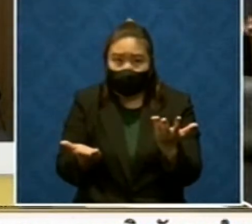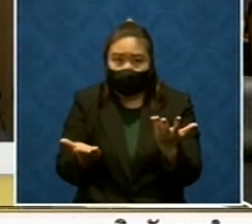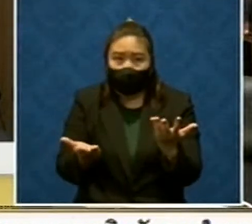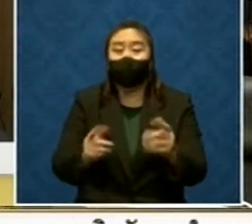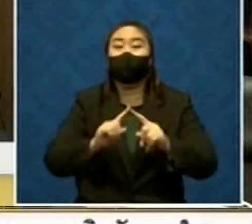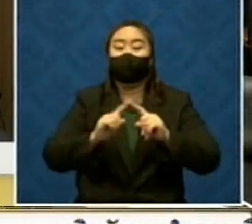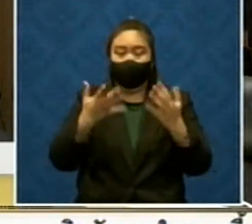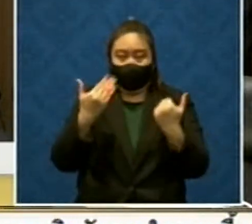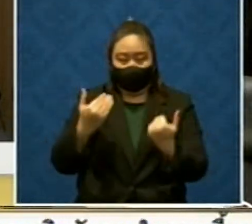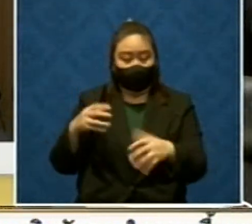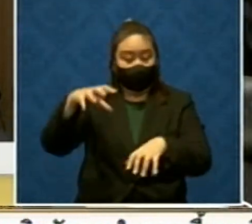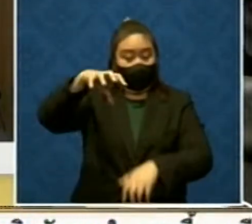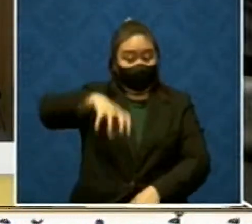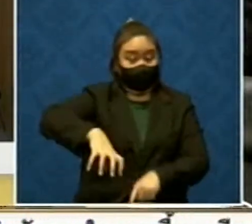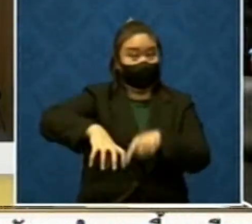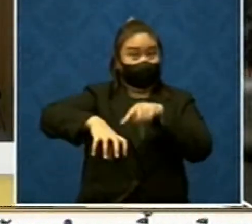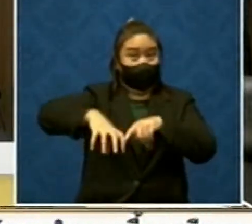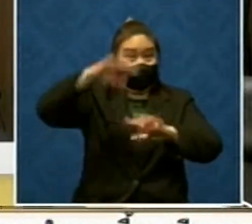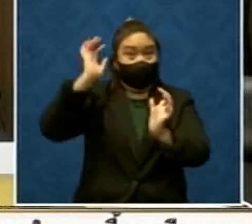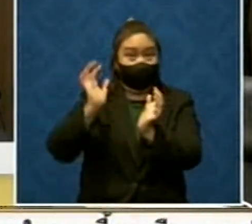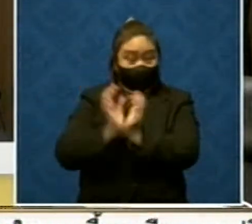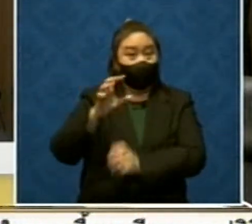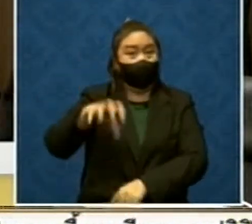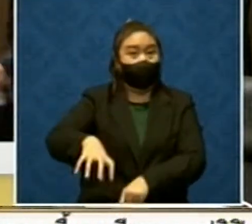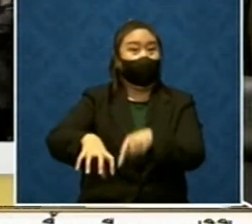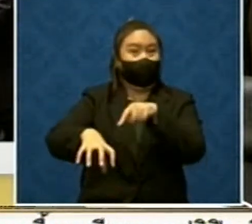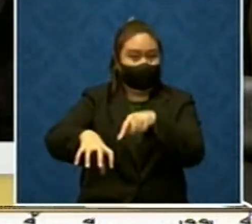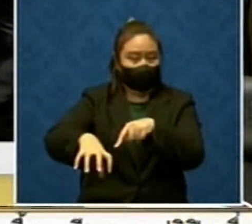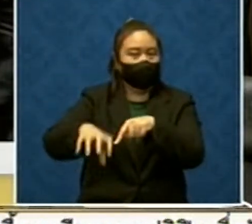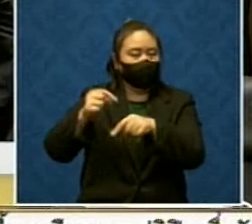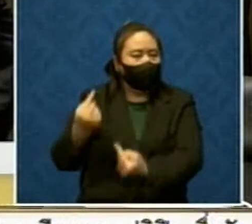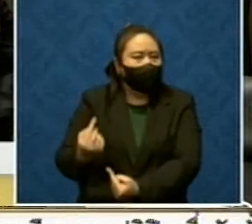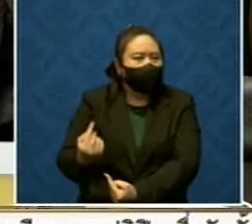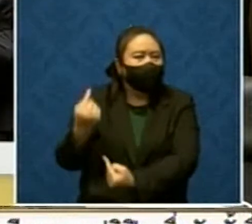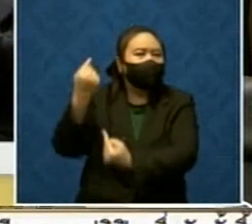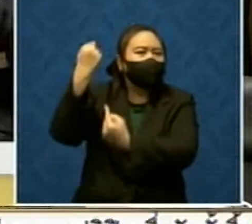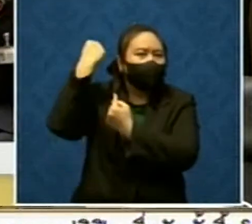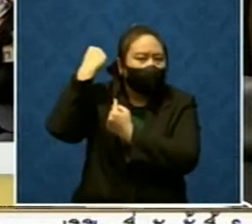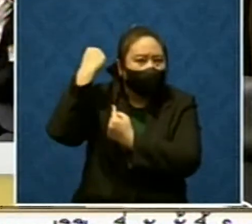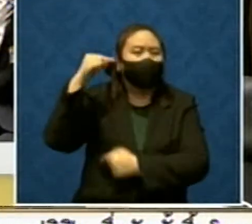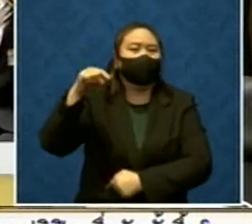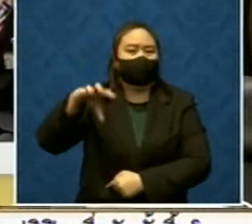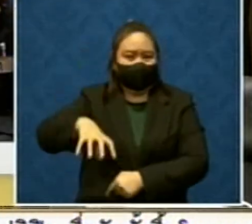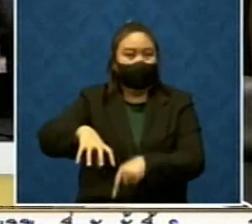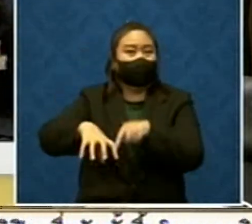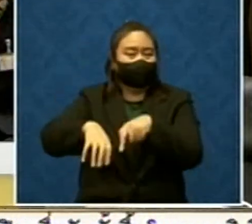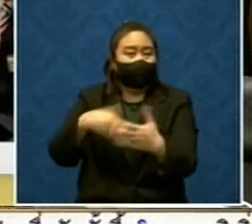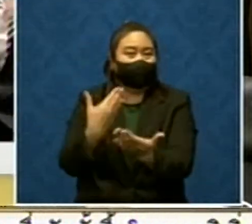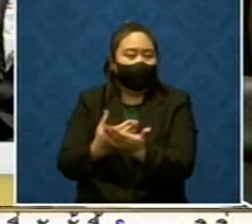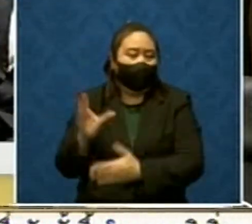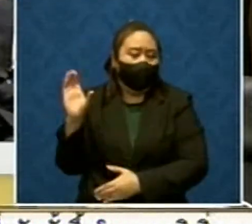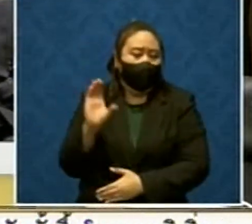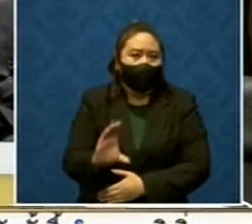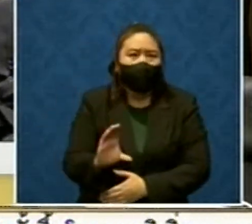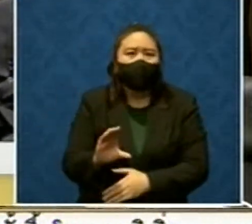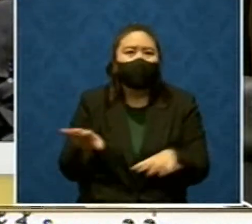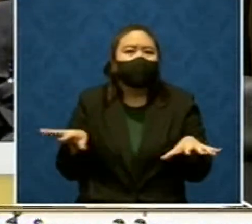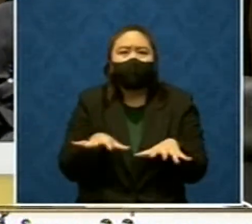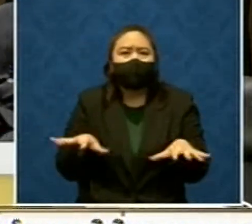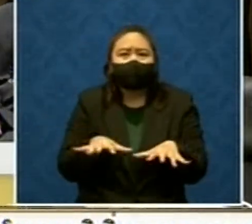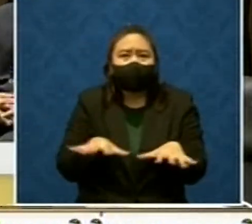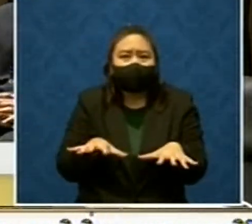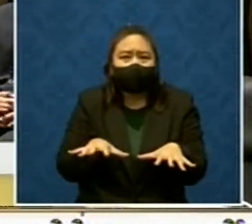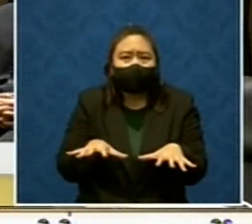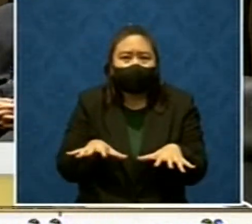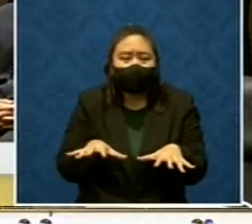ำนักงานตำรวจแห่งชาติเนี่ยเราต้องย้อนไปก่อนว่าเขาก็ใช้งบประมาณปกติไม่มีอะ